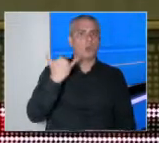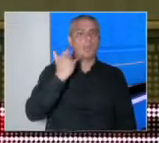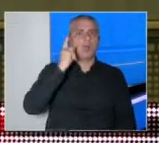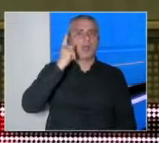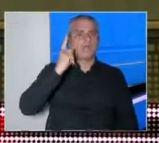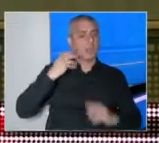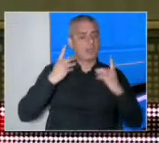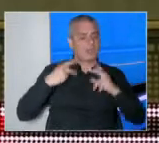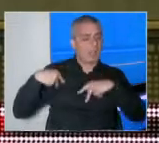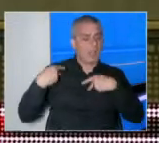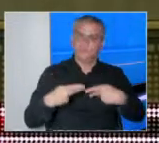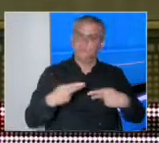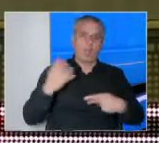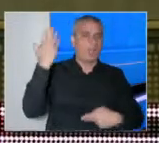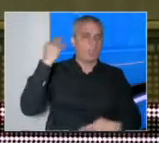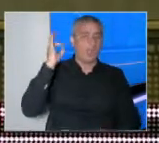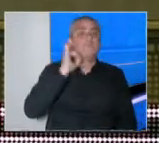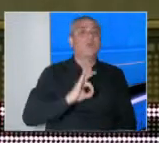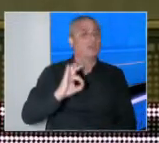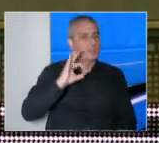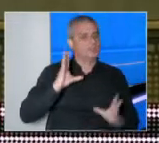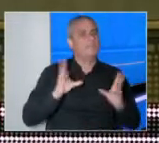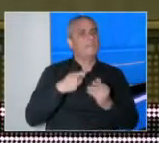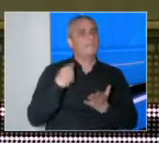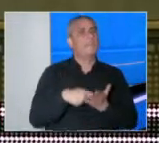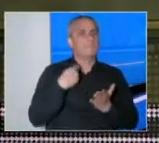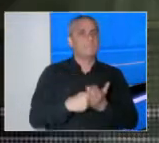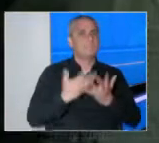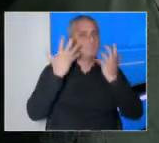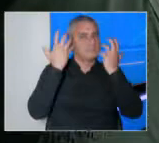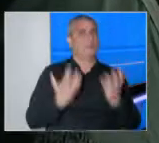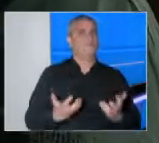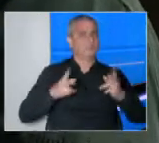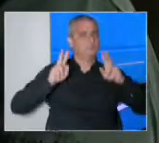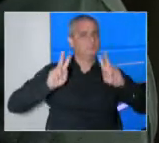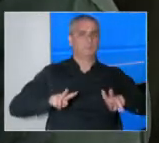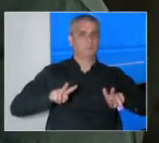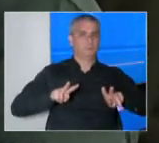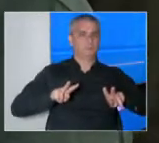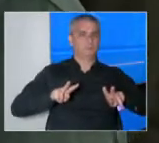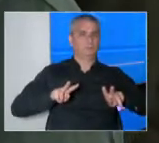מסע החזרה היה ועודנו כרוך במחיר כבד מנשוא.